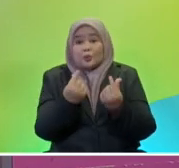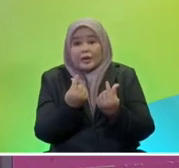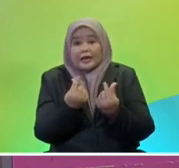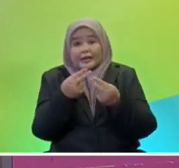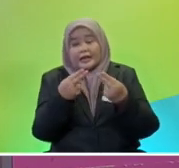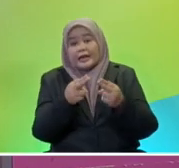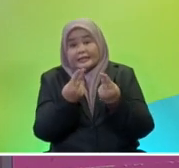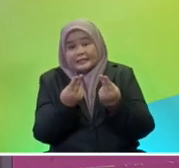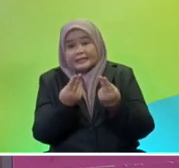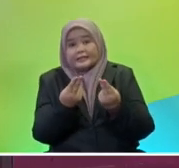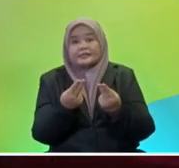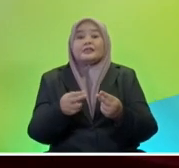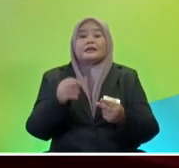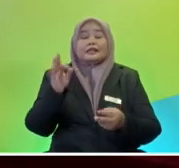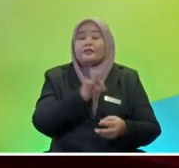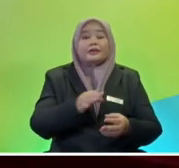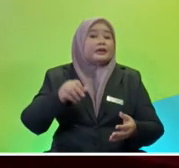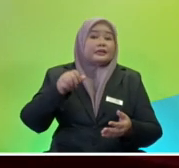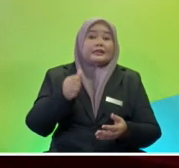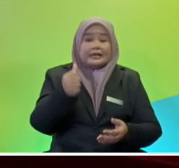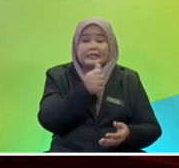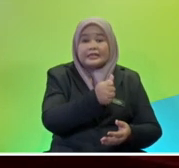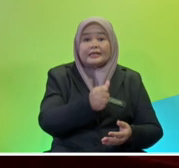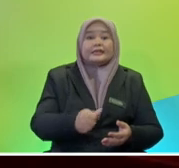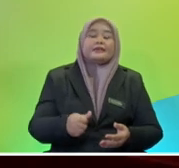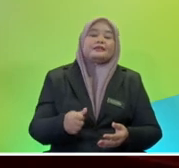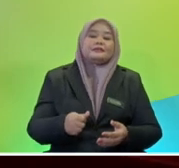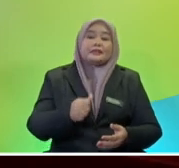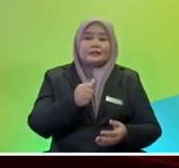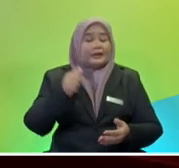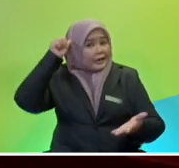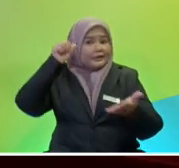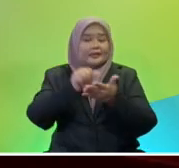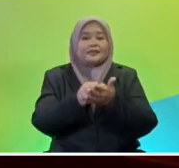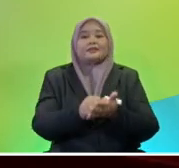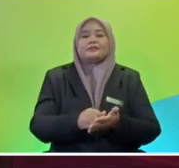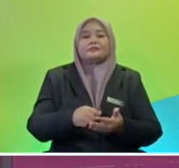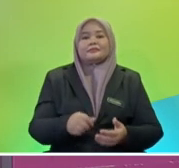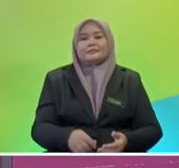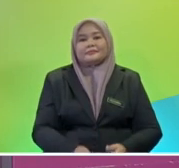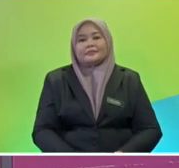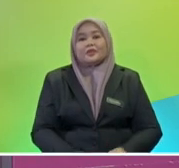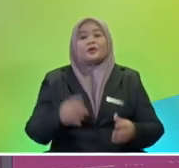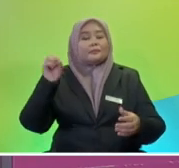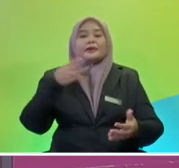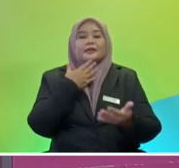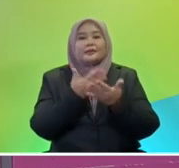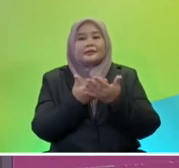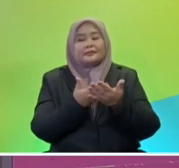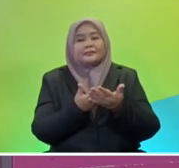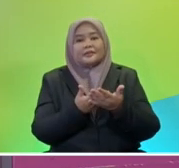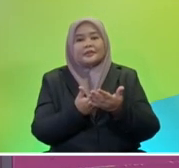akidah kita di bidang Islam juga bidang akhlak Islamiyah untuk siapa yang belum mengetahui lagi lah ya oke kemudian